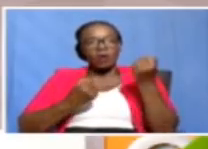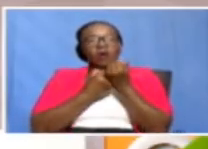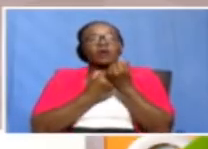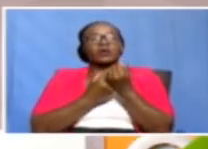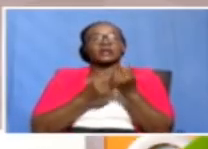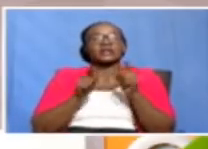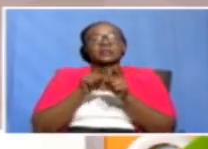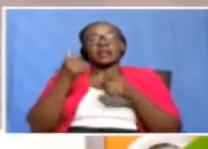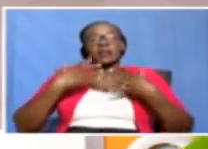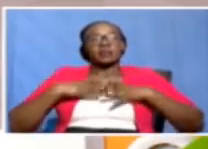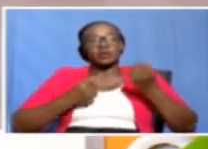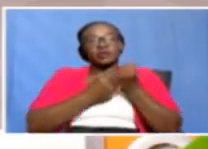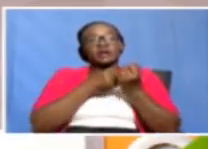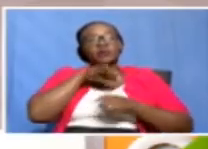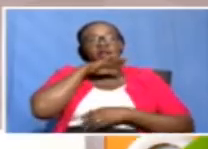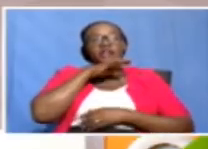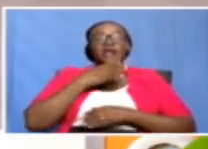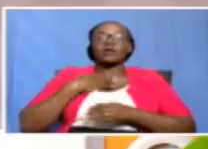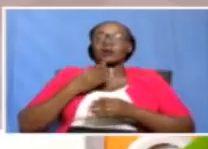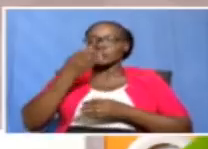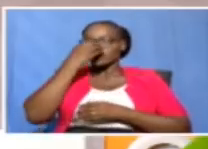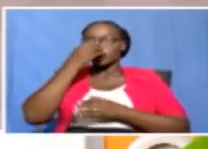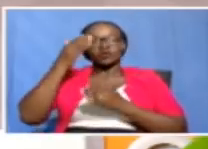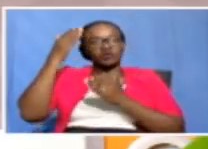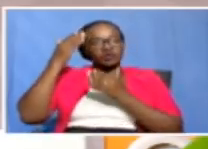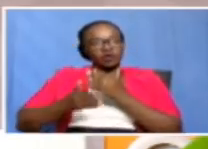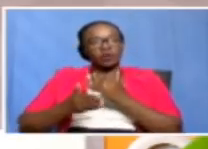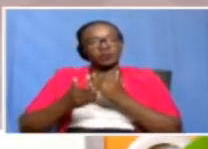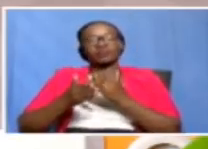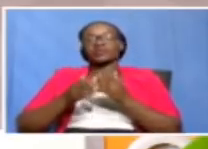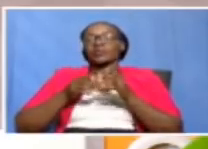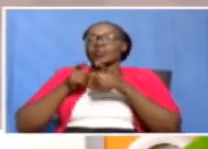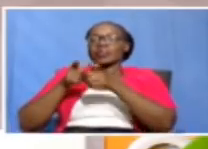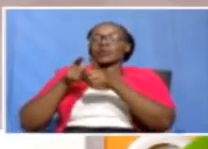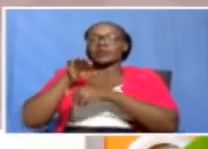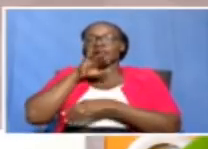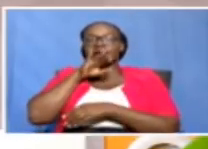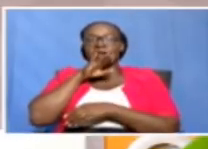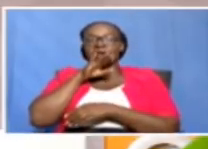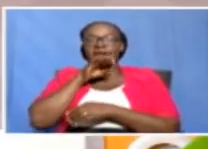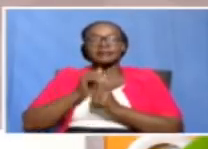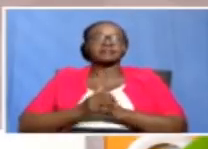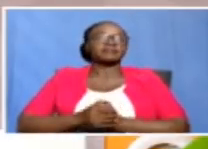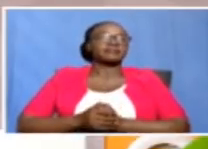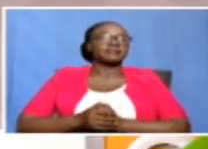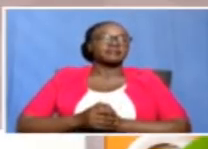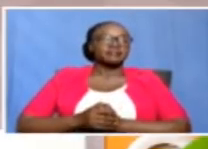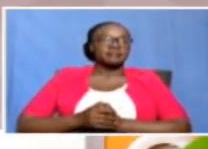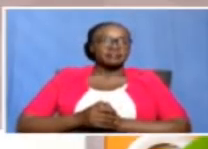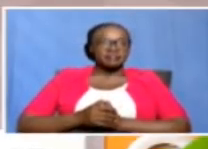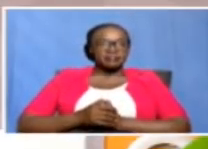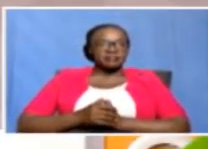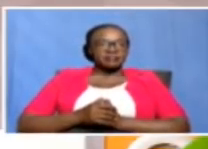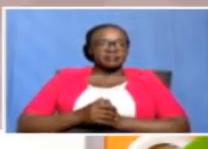kukoma kumsuta kiongozi huyo. Hii ni kufuatia maneno ya Ruto kwamba Raila anayumbisha chama cha Jubilee.